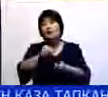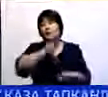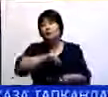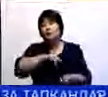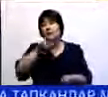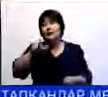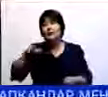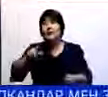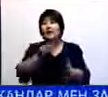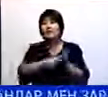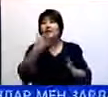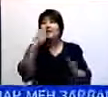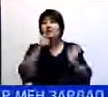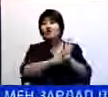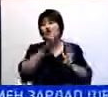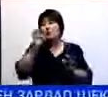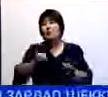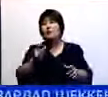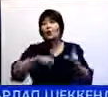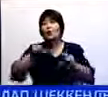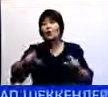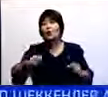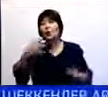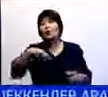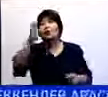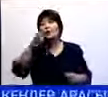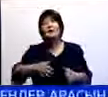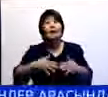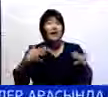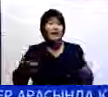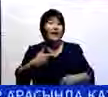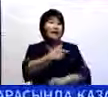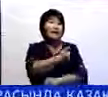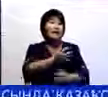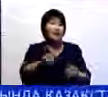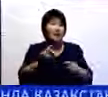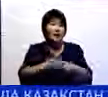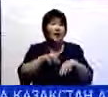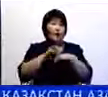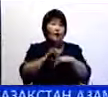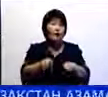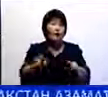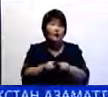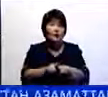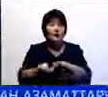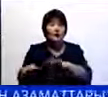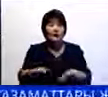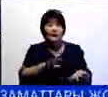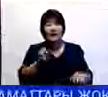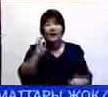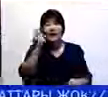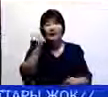істейтін қызметкерлердің 87%-ы, ал студенттердің 50%-дан астамы вакцина алған. Ал ұйымдастырылып отырған